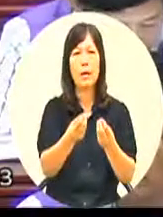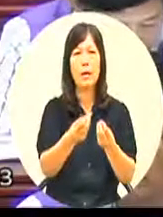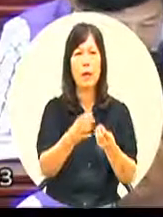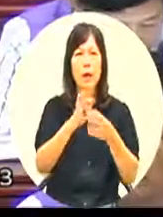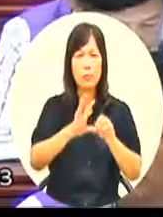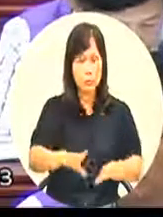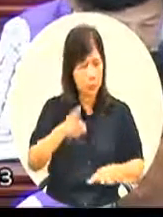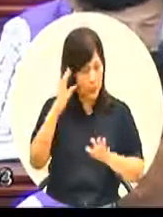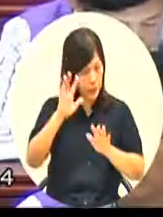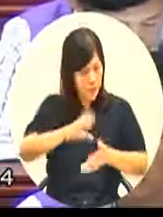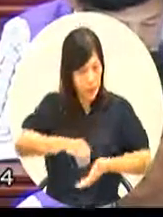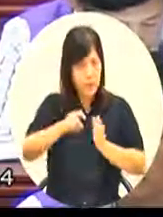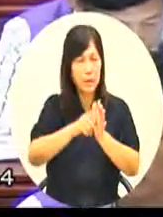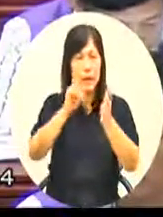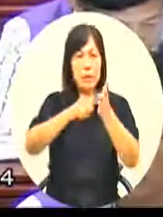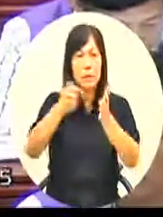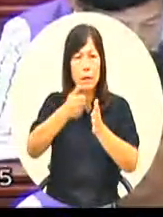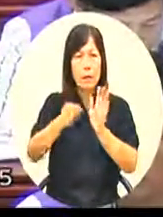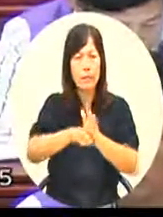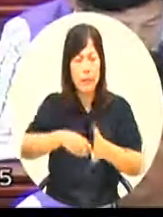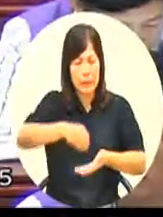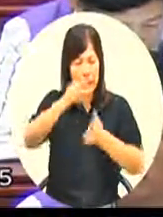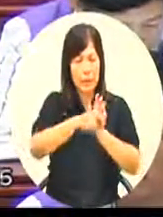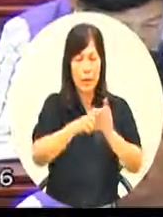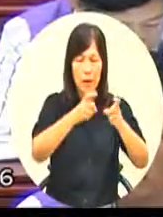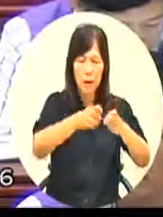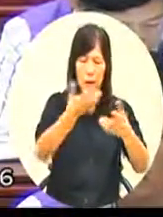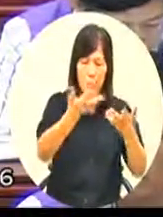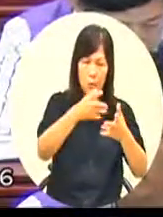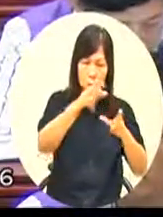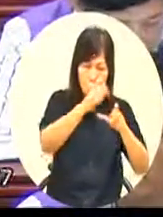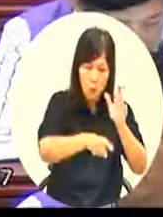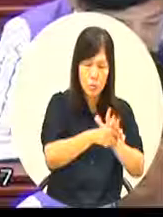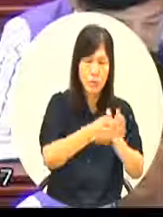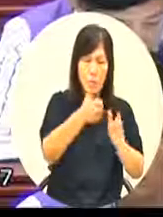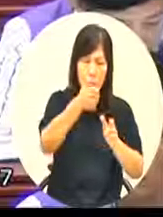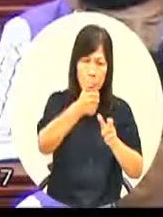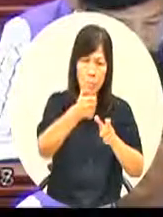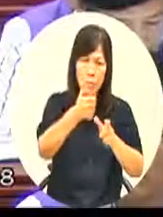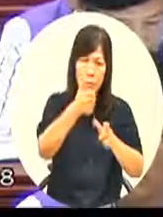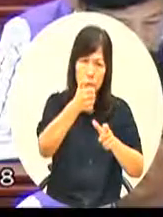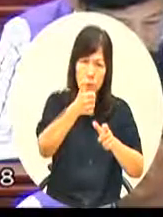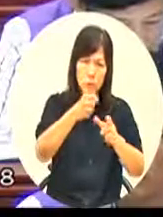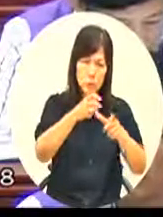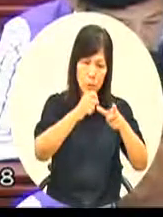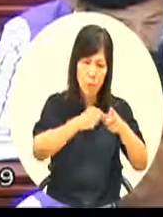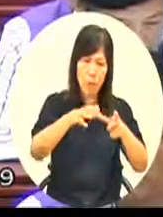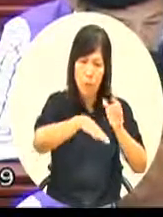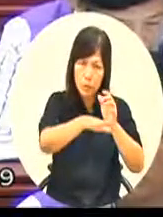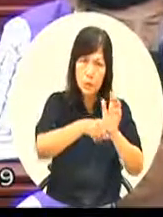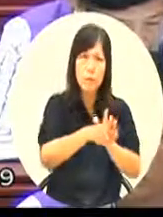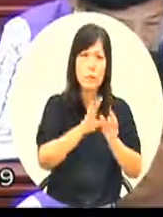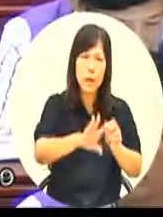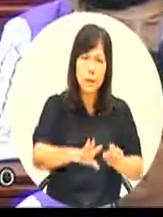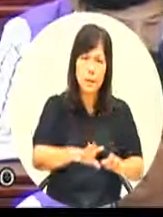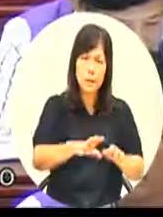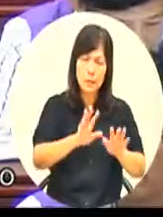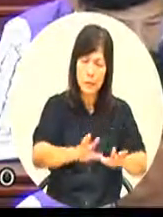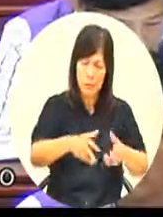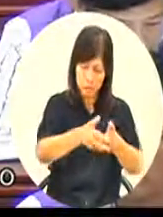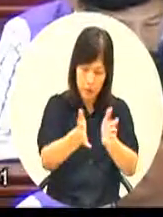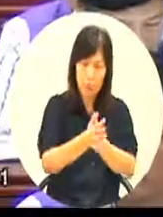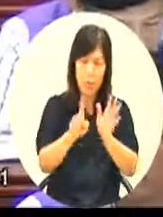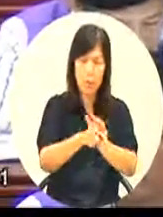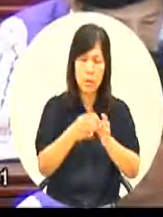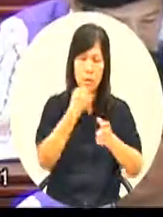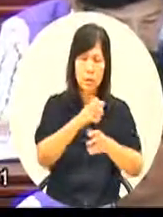提到的检议员提到这个建议，港务公司里面55公顷，甚至有一些既有的这个机关的这一些